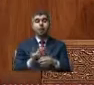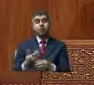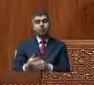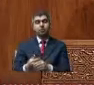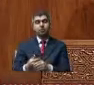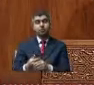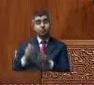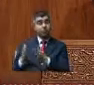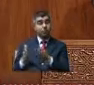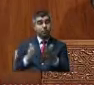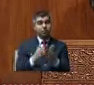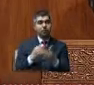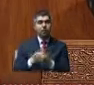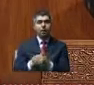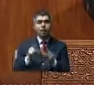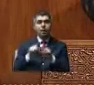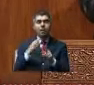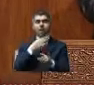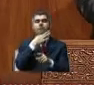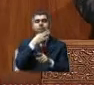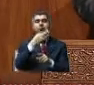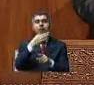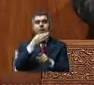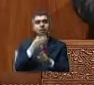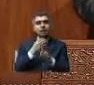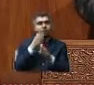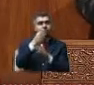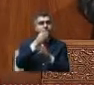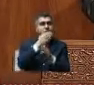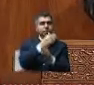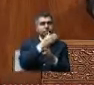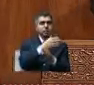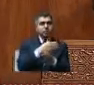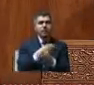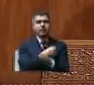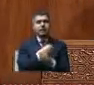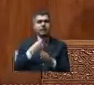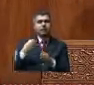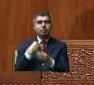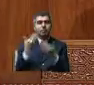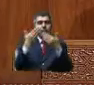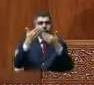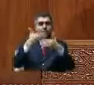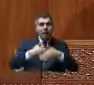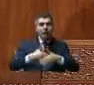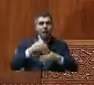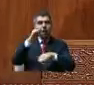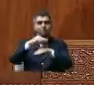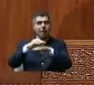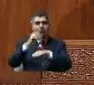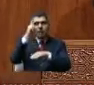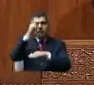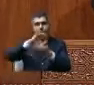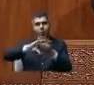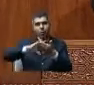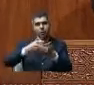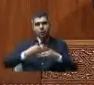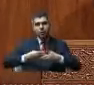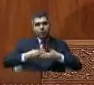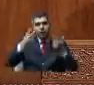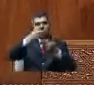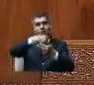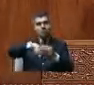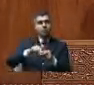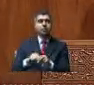وعلى مستوى تيسير الولوج للعلاج تم اطلاق المخطط الوطني للتكفل بالمستعجلات الاستشفائيه وما قبل الاستشفائيه وتفعيل هذا